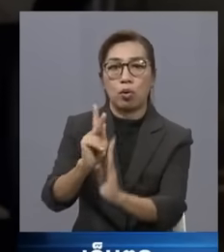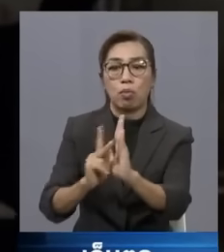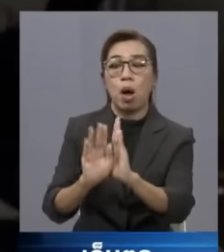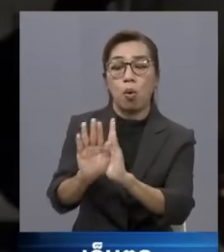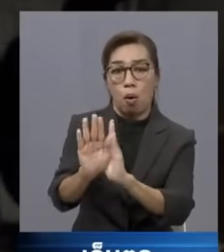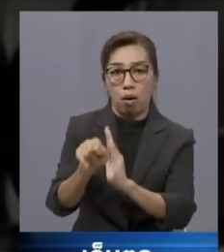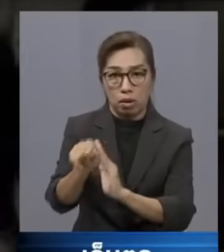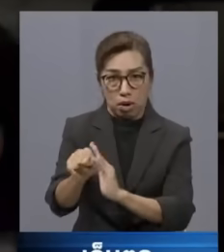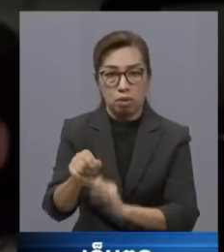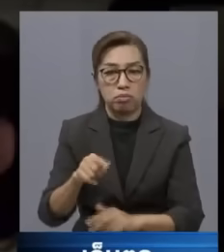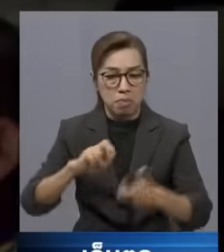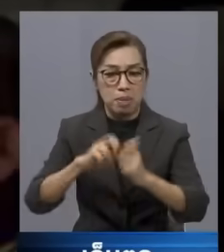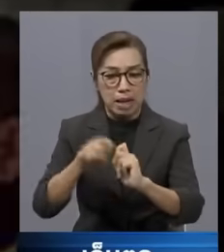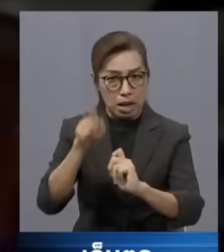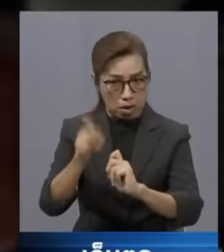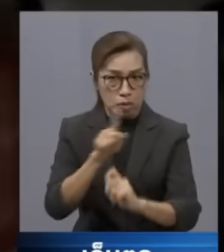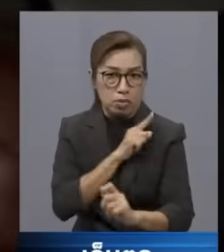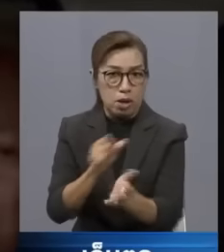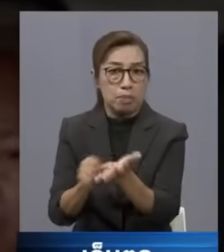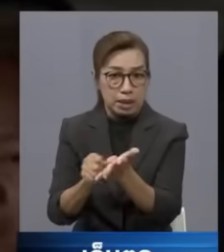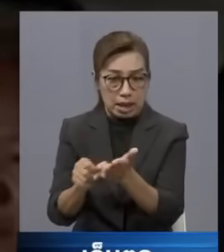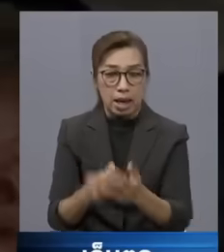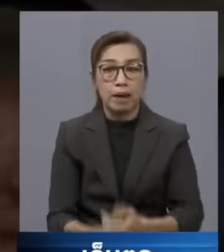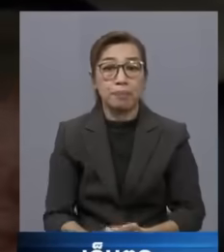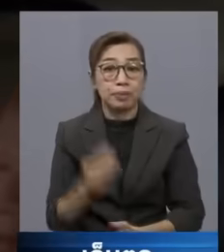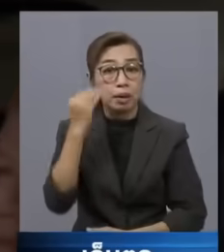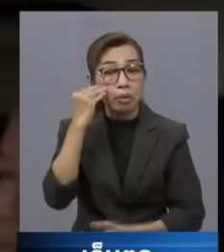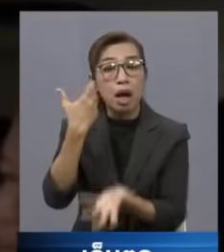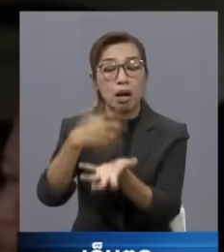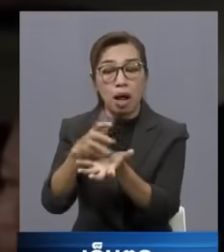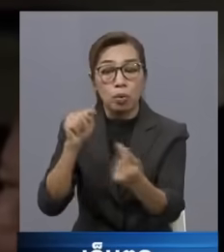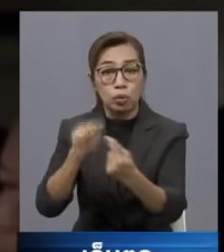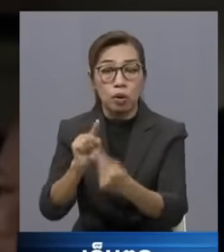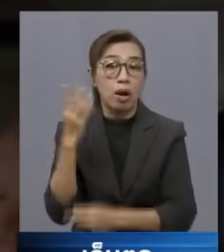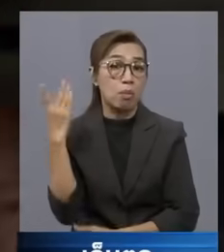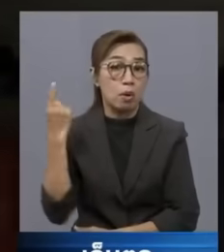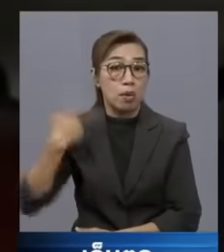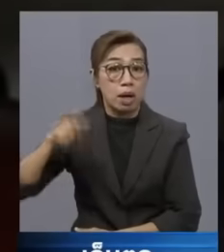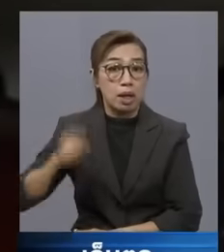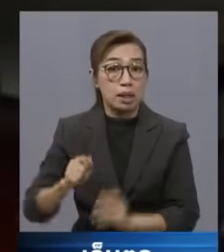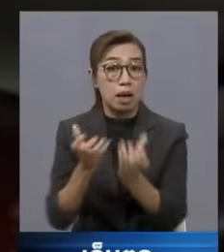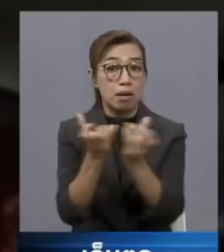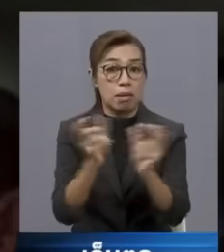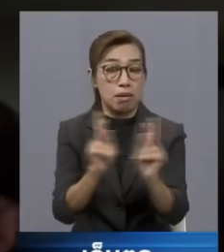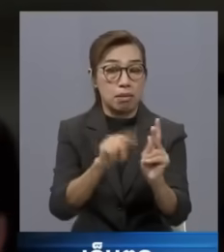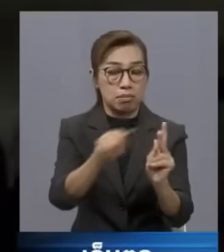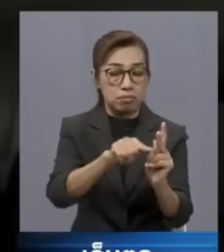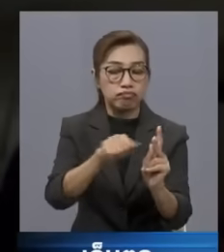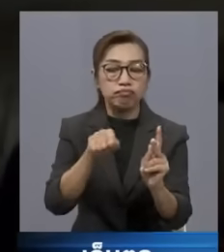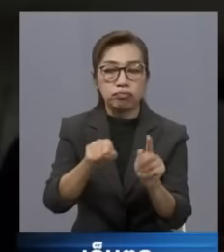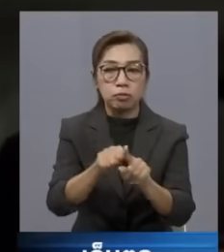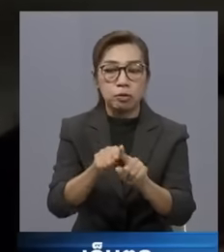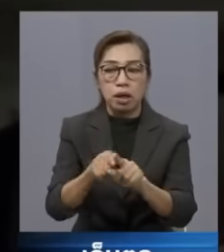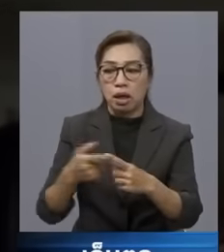นิติบัญญัติที่จะต้องไปแก้ไขปัญหาในเรื่องนี้คุณไม่ทานเนี่ยให้สัมภาษณ์ถึงกรณีเมื่อวานที่ศาลรัฐธรรมนูญมีคำวินิจฉัยไม่รับคำร้อง